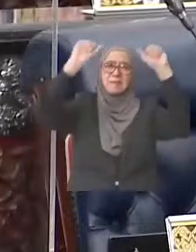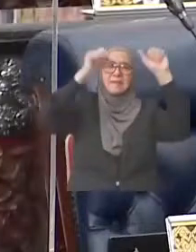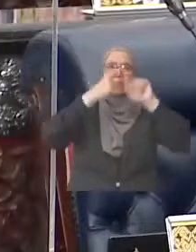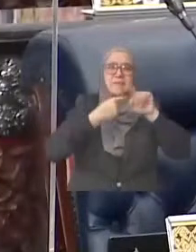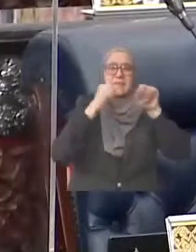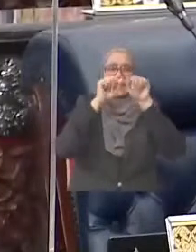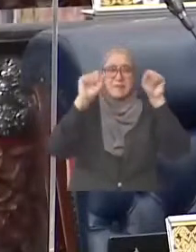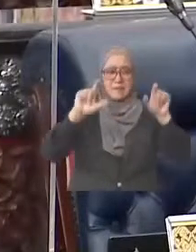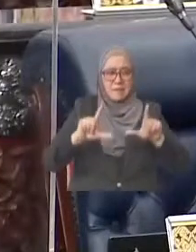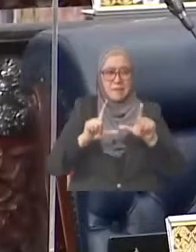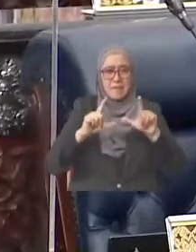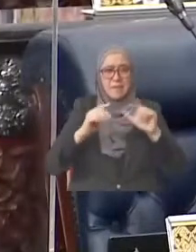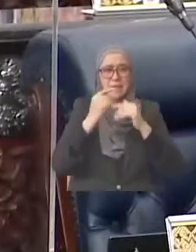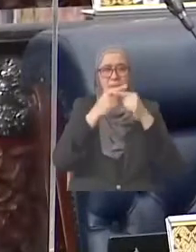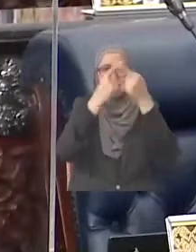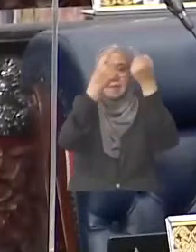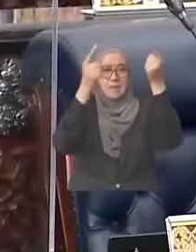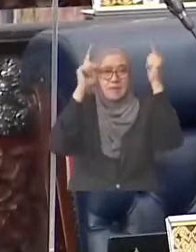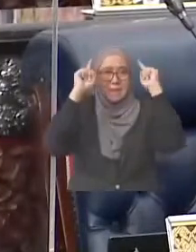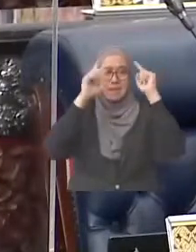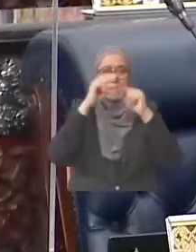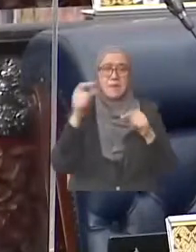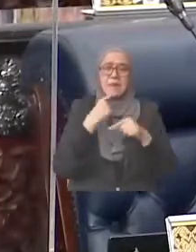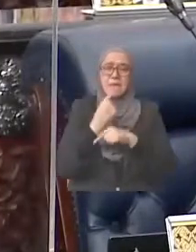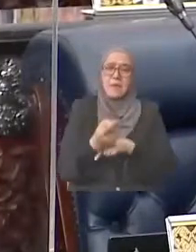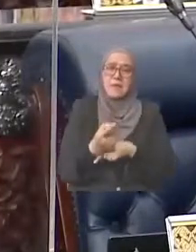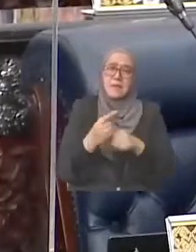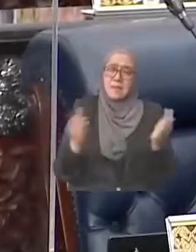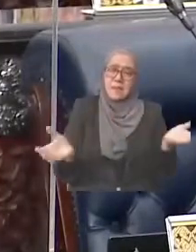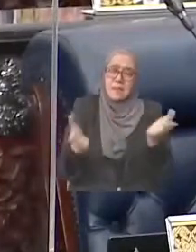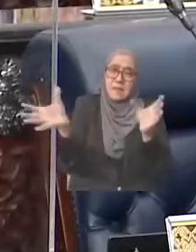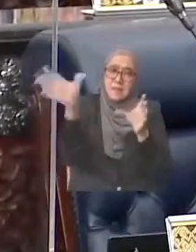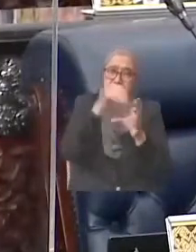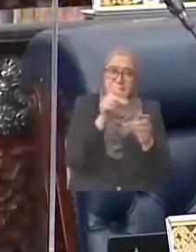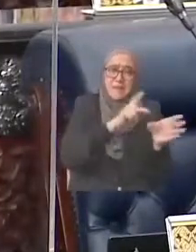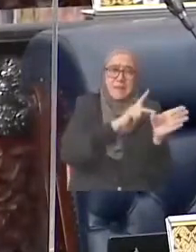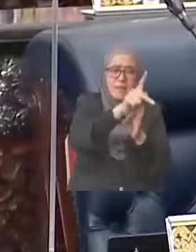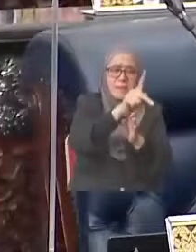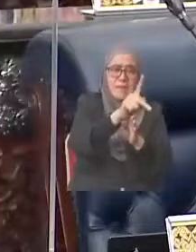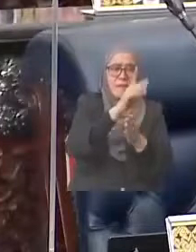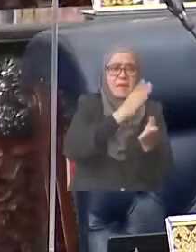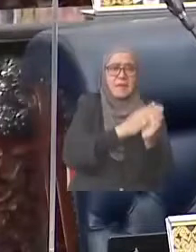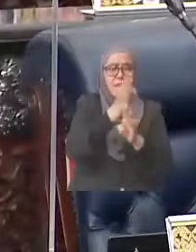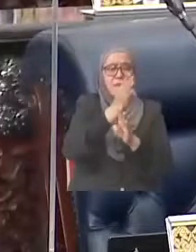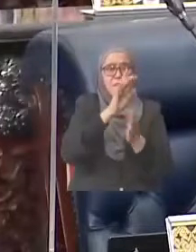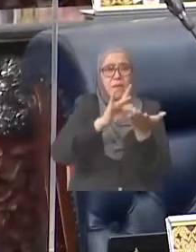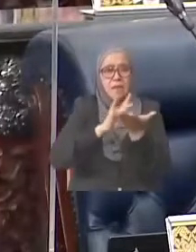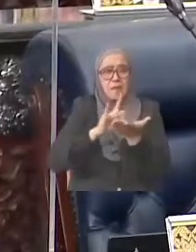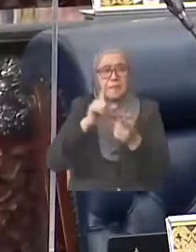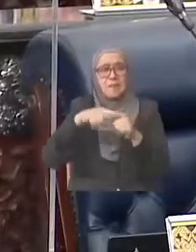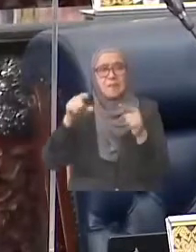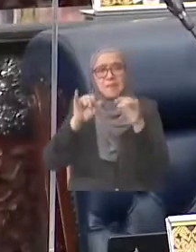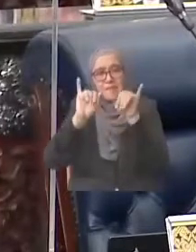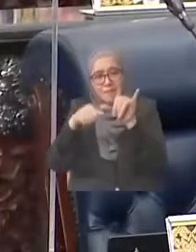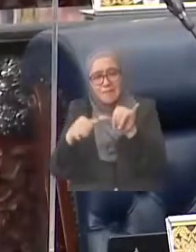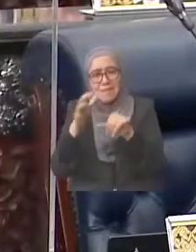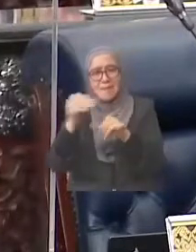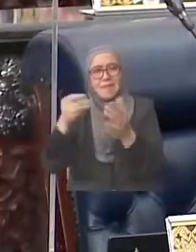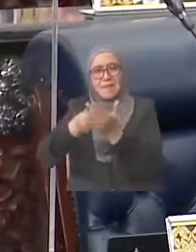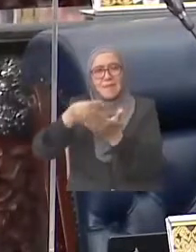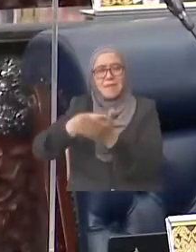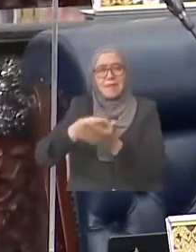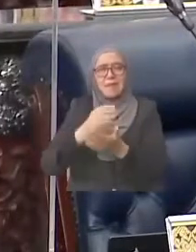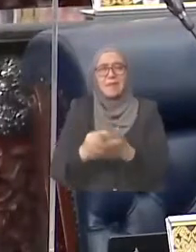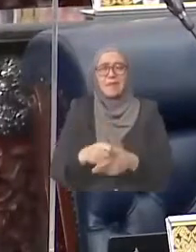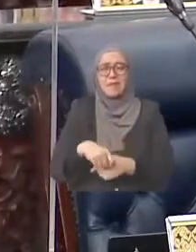melahirkan profesional dalam kalangan Bumiputra di bidang perubatan kejuaraan dan keuangan di mana kali sebanyak-banyak 48